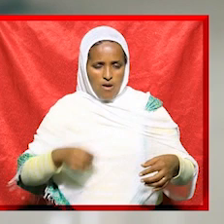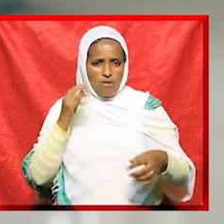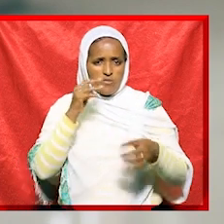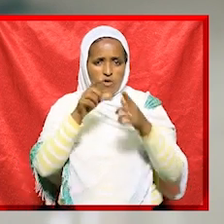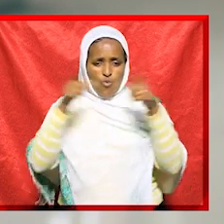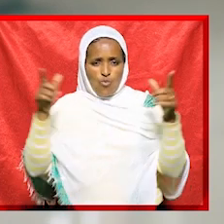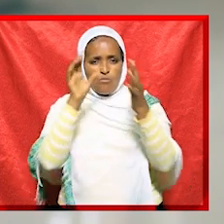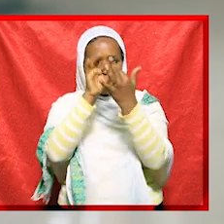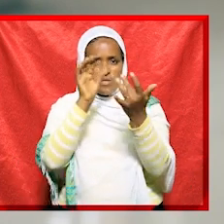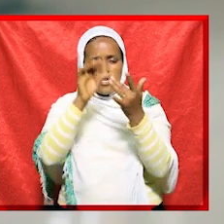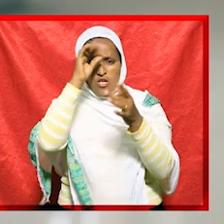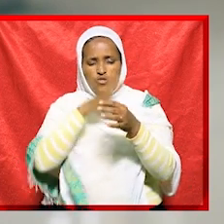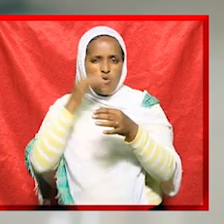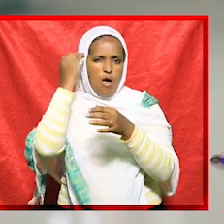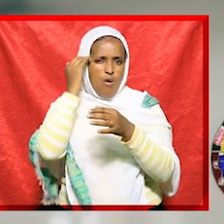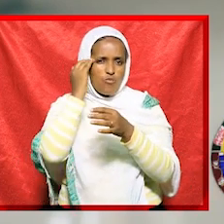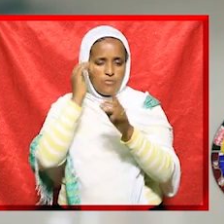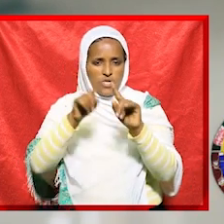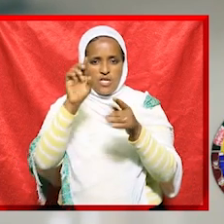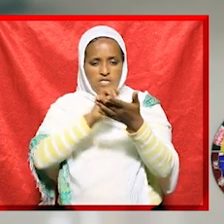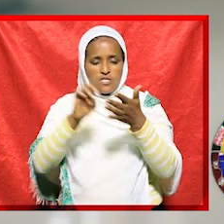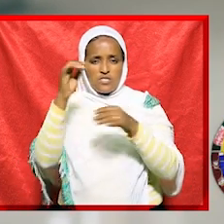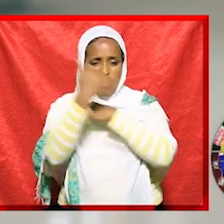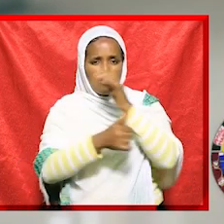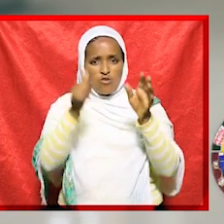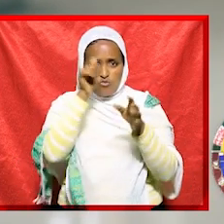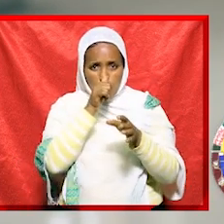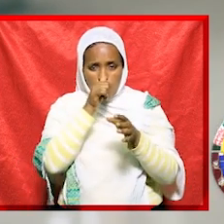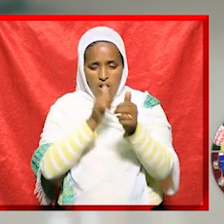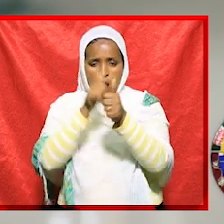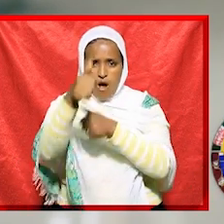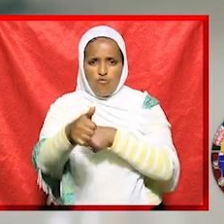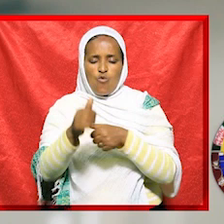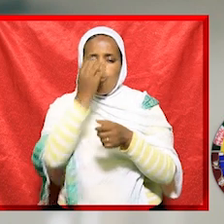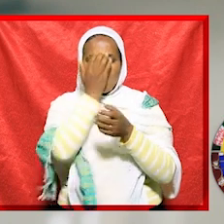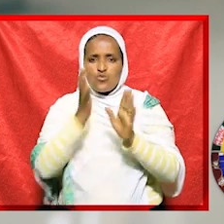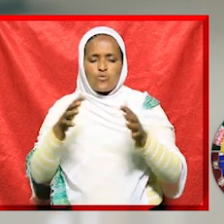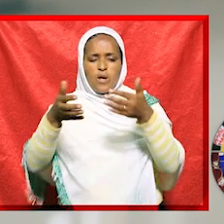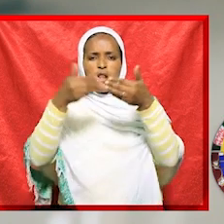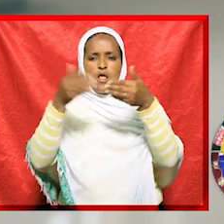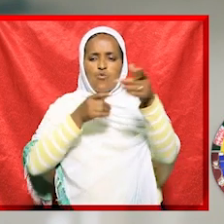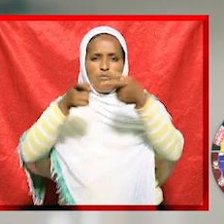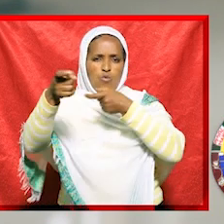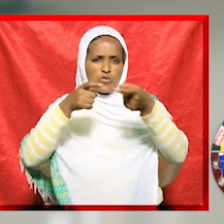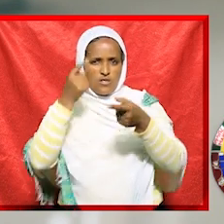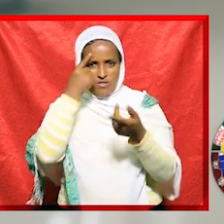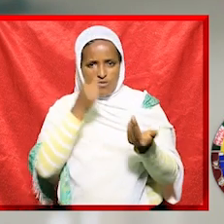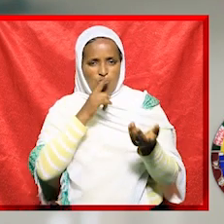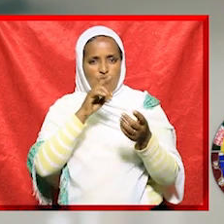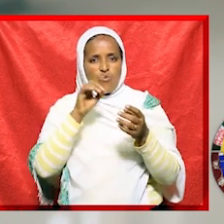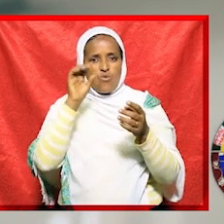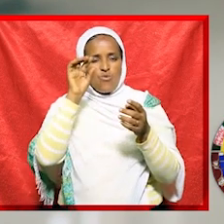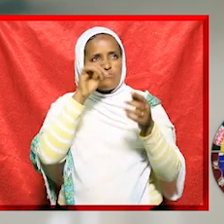ይሄ ትልቁ የመረጡበት የሰውን ህሊና በተለይ ቅድስት ሀገር ኢትዮጵያን አልፎም ተርፎ ኦርቶዶክስን በጠላሉ ለመቆጣጠር የታሰበ